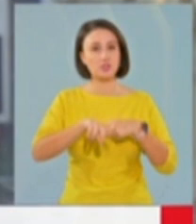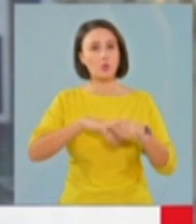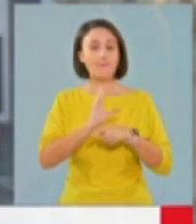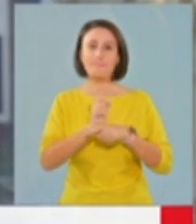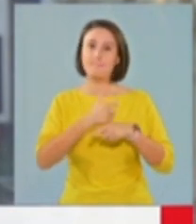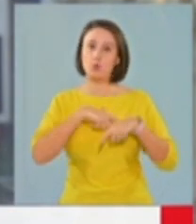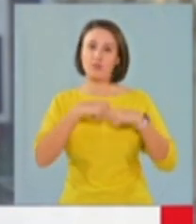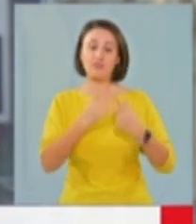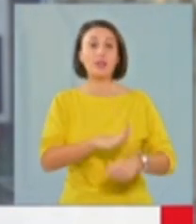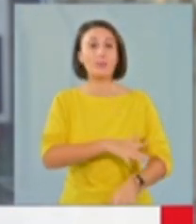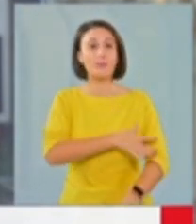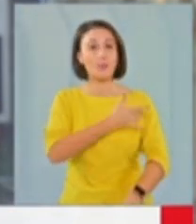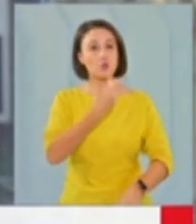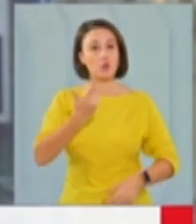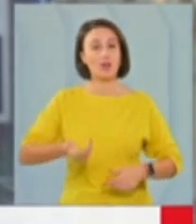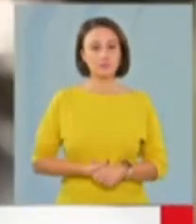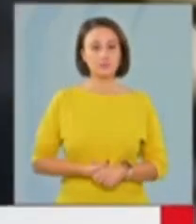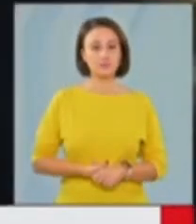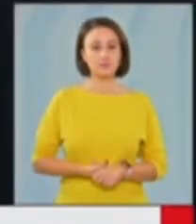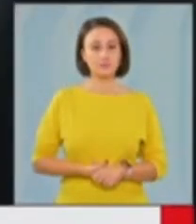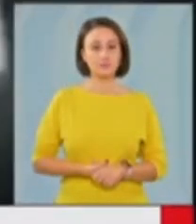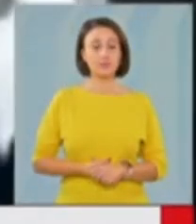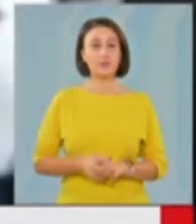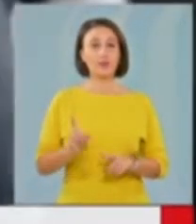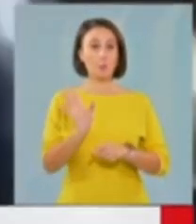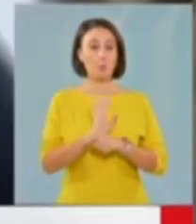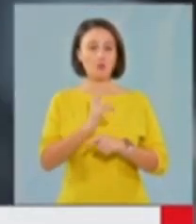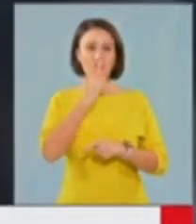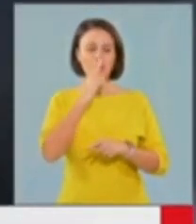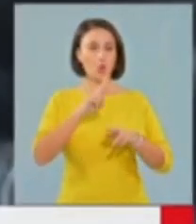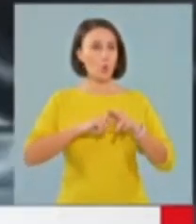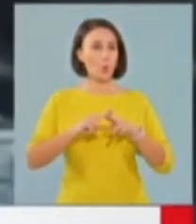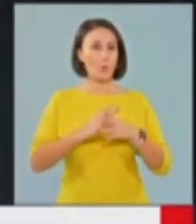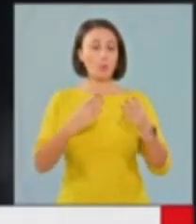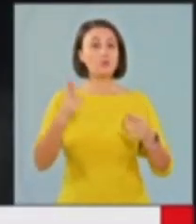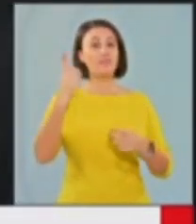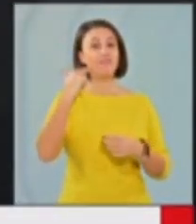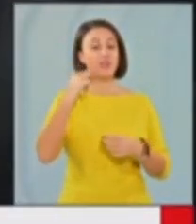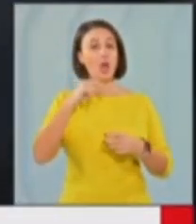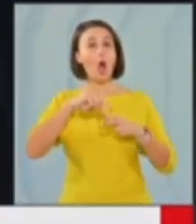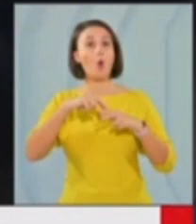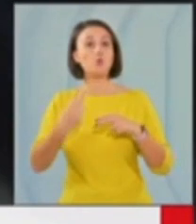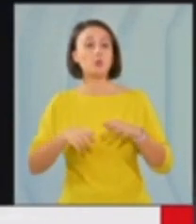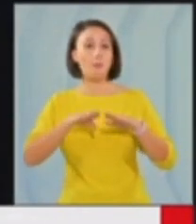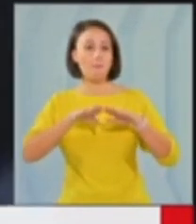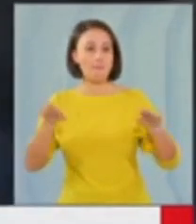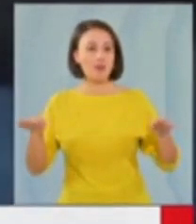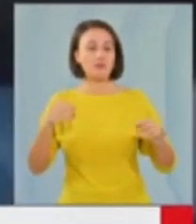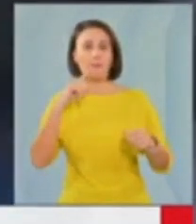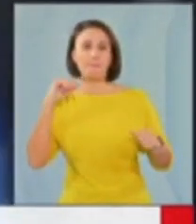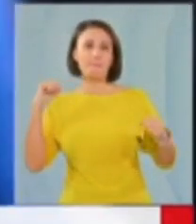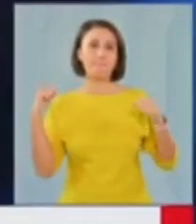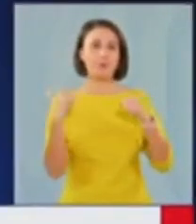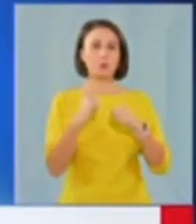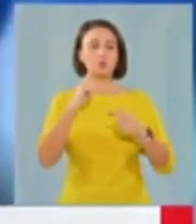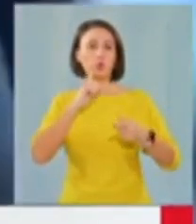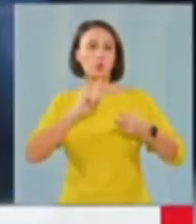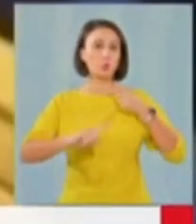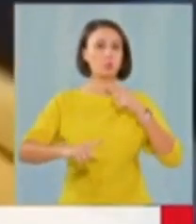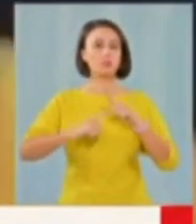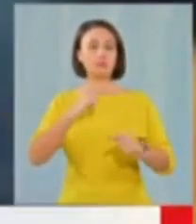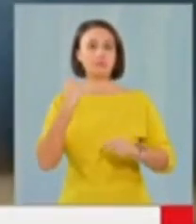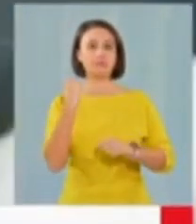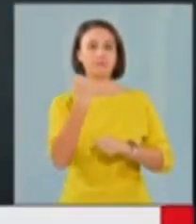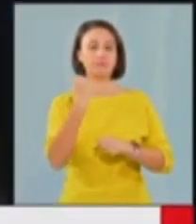urmează detalii care vă pot afecta emoțional. Din imagini se poate observa mai multe fete care au căzut pe mese, iar bătăușii își împart pumni și